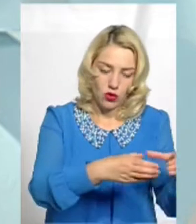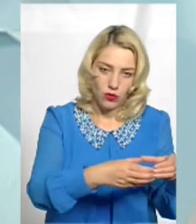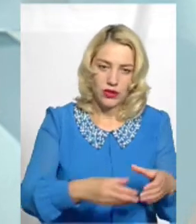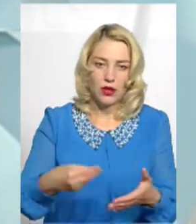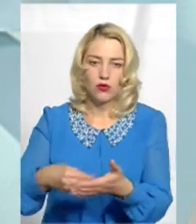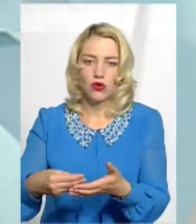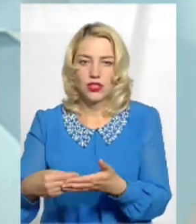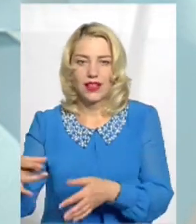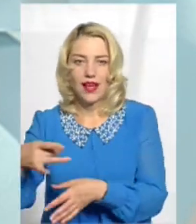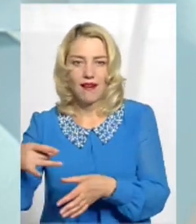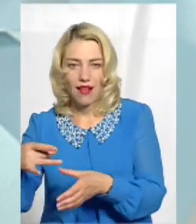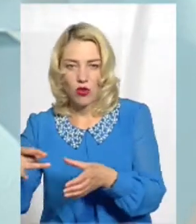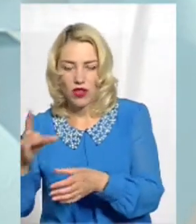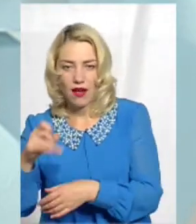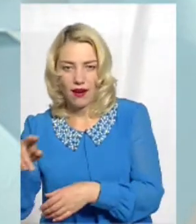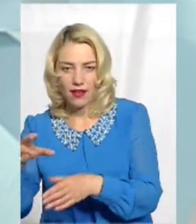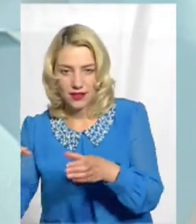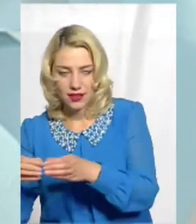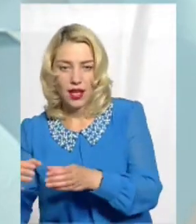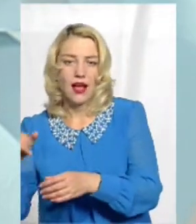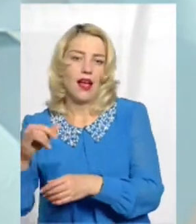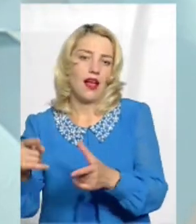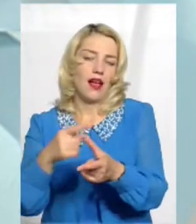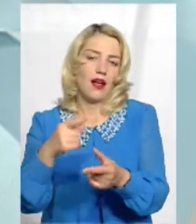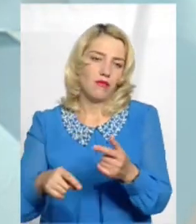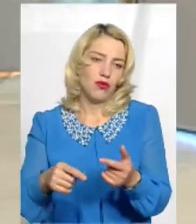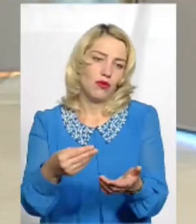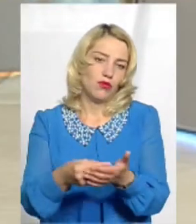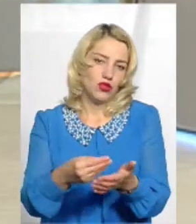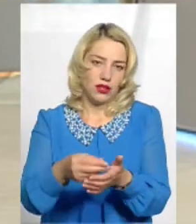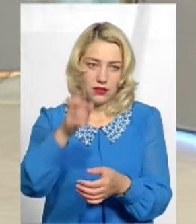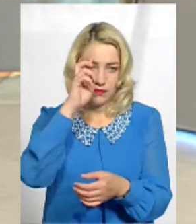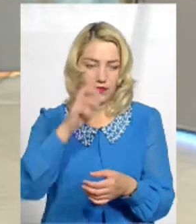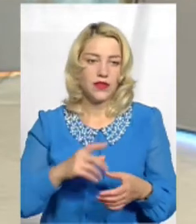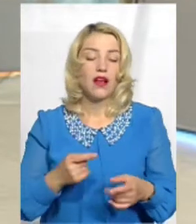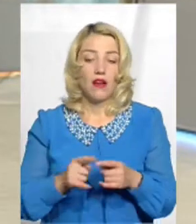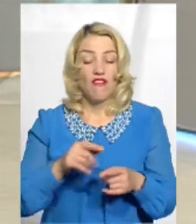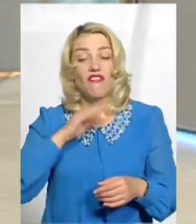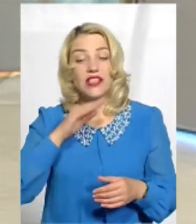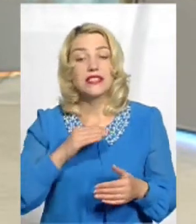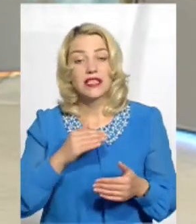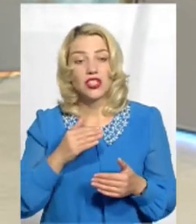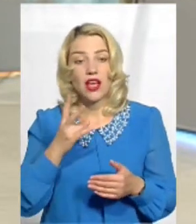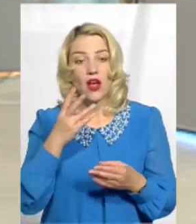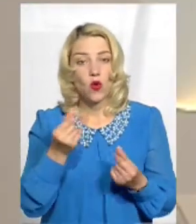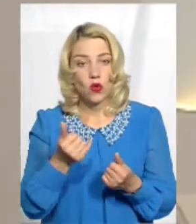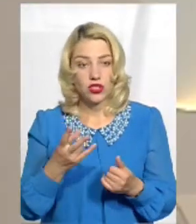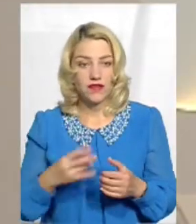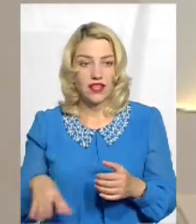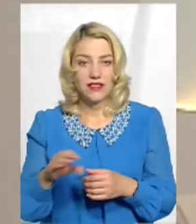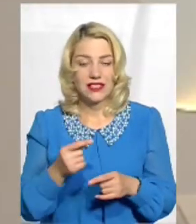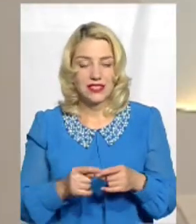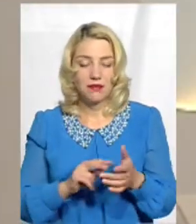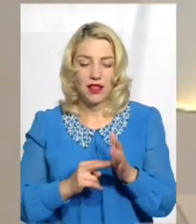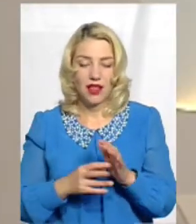бюджету районних рад або обласного бюджету. А вистачає коштів на всі ті